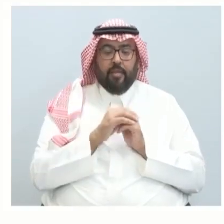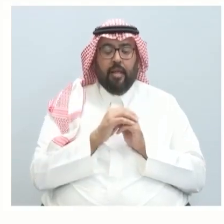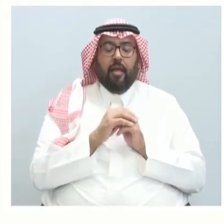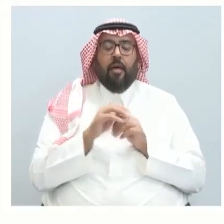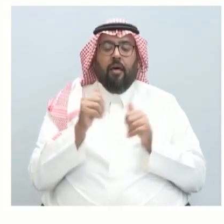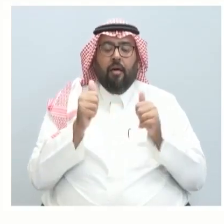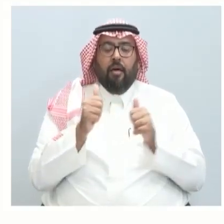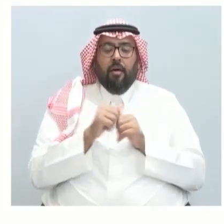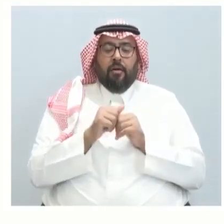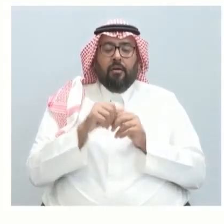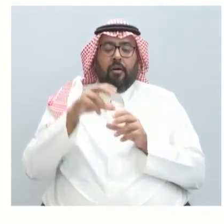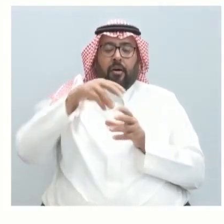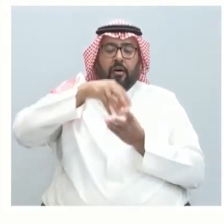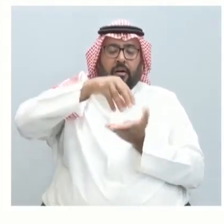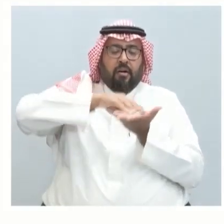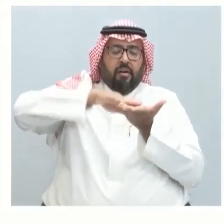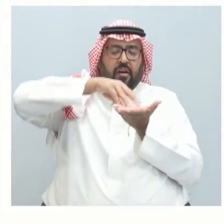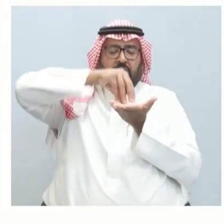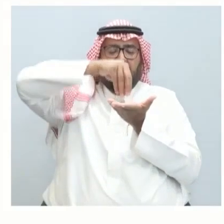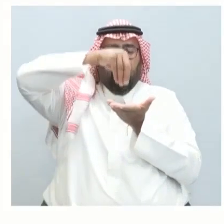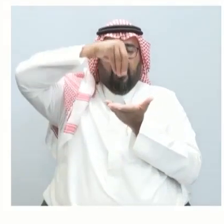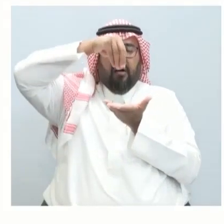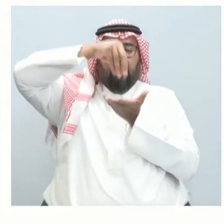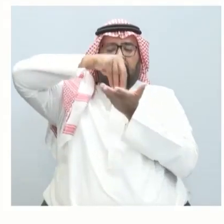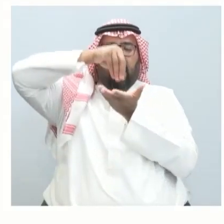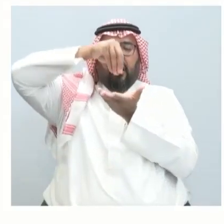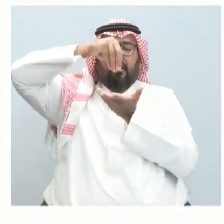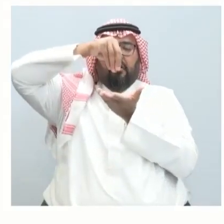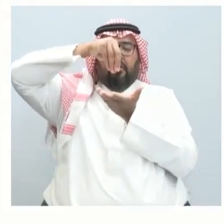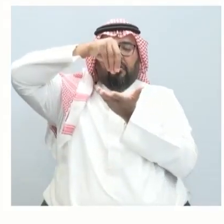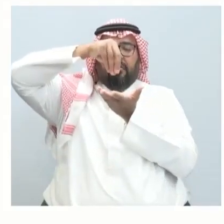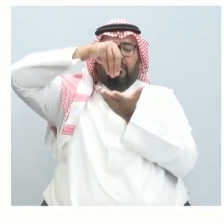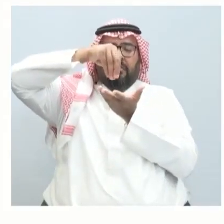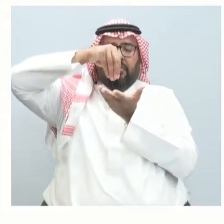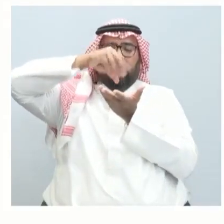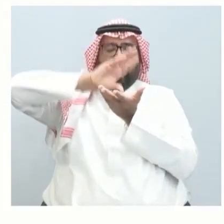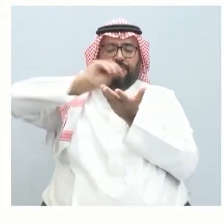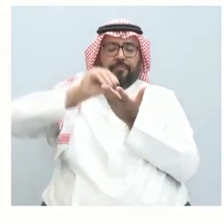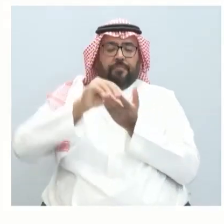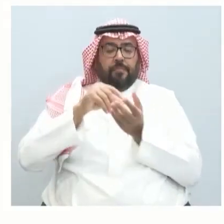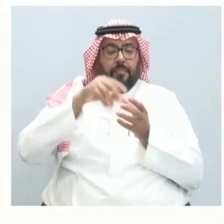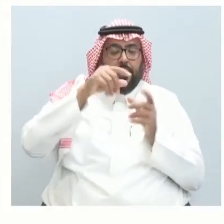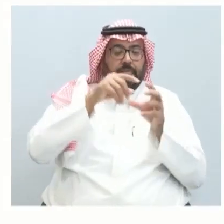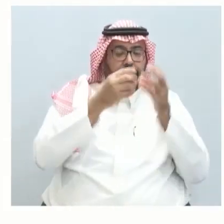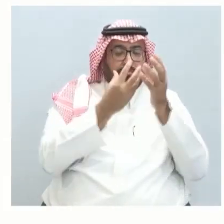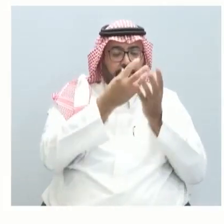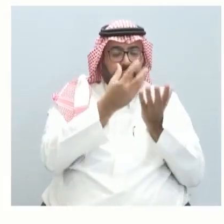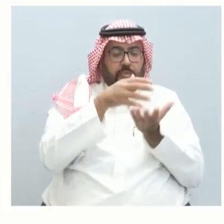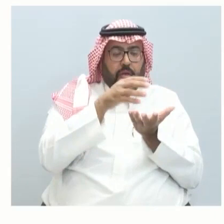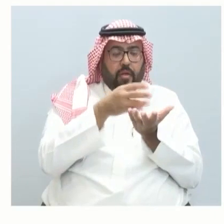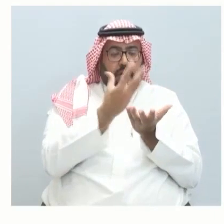نعم هذا المجسم ابنائي وبناتي له نفس الشكل صح ولا لا كذلك هذا